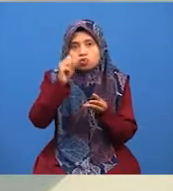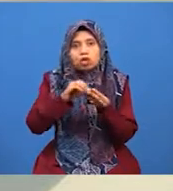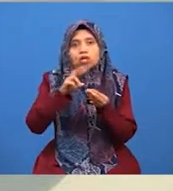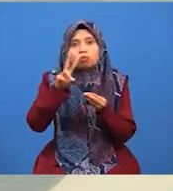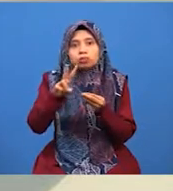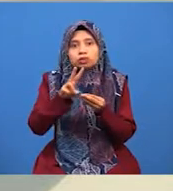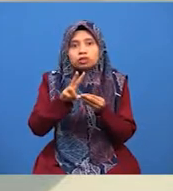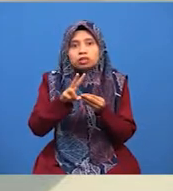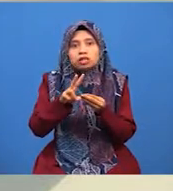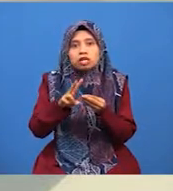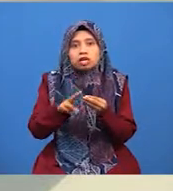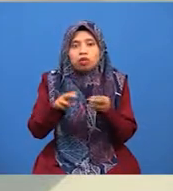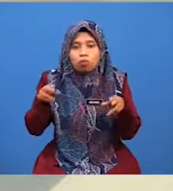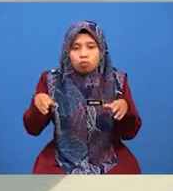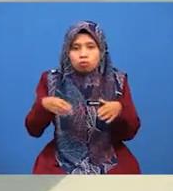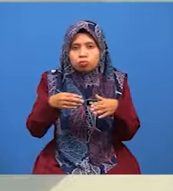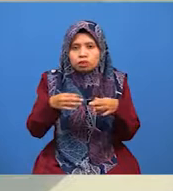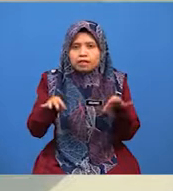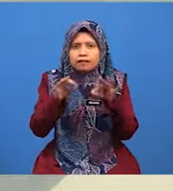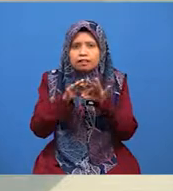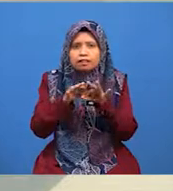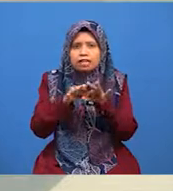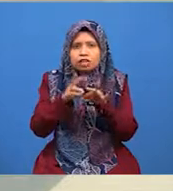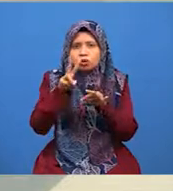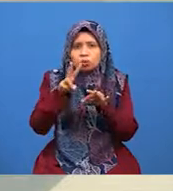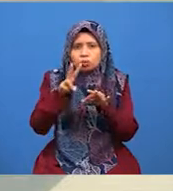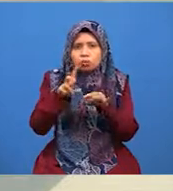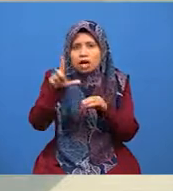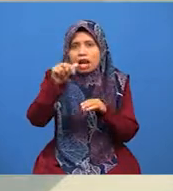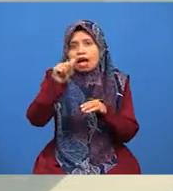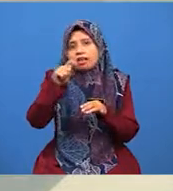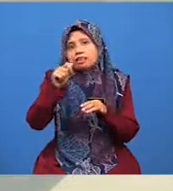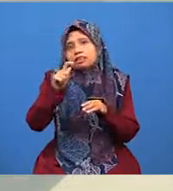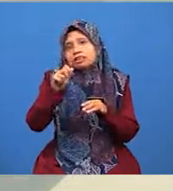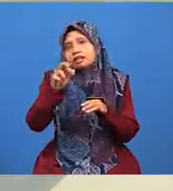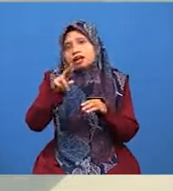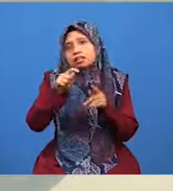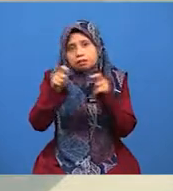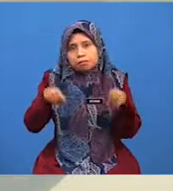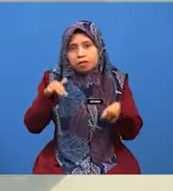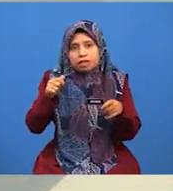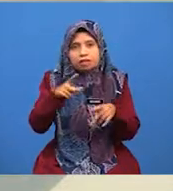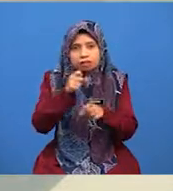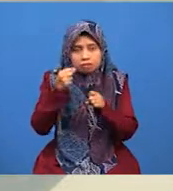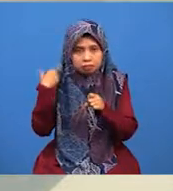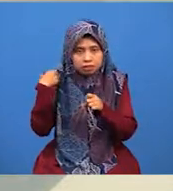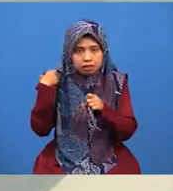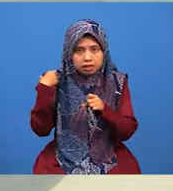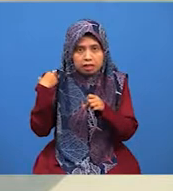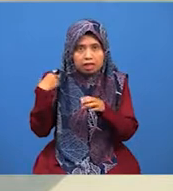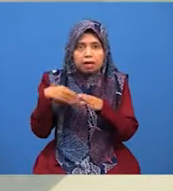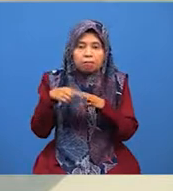Soalan yang kedua, huraikan dua latar tempat yang terdapat dalam